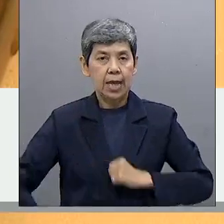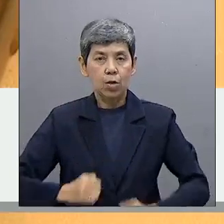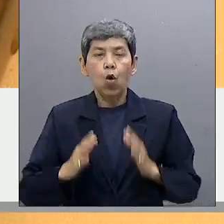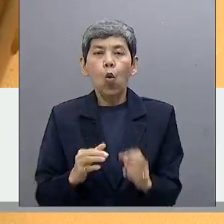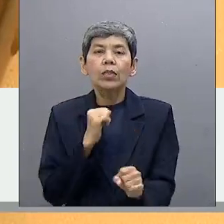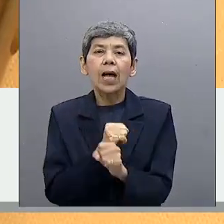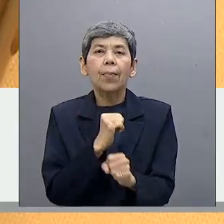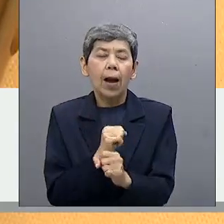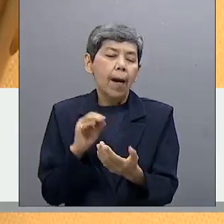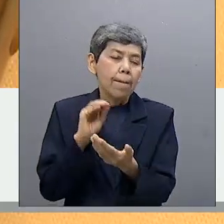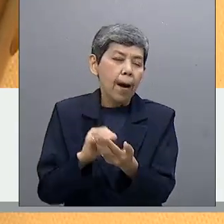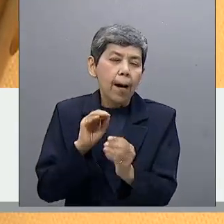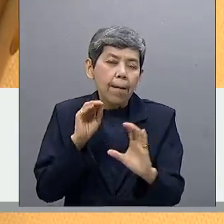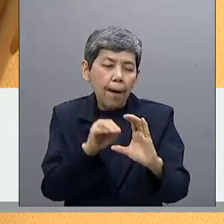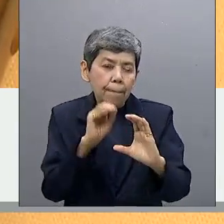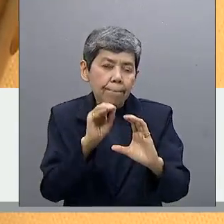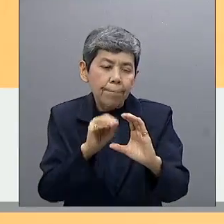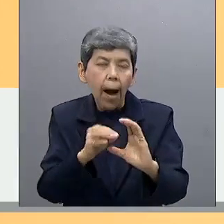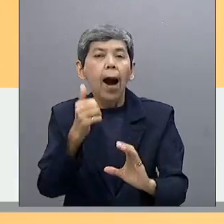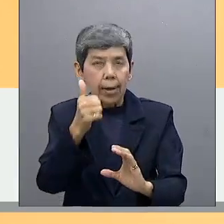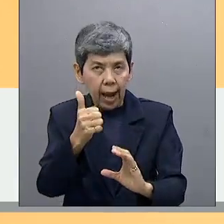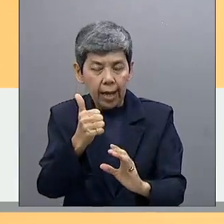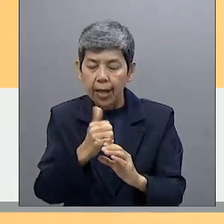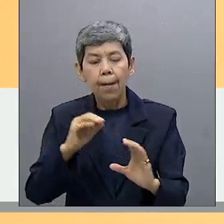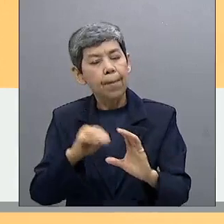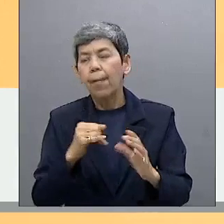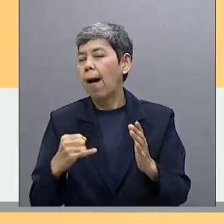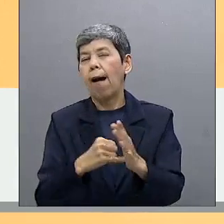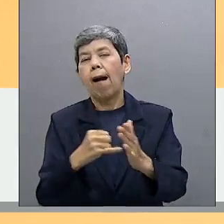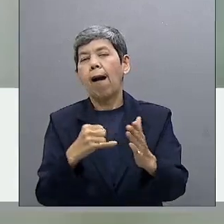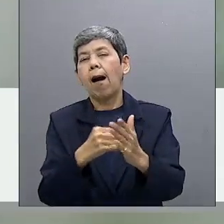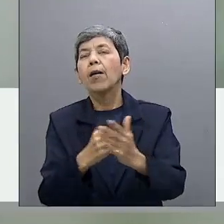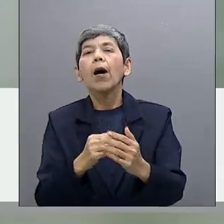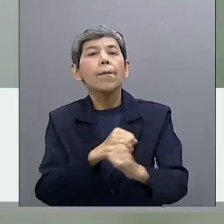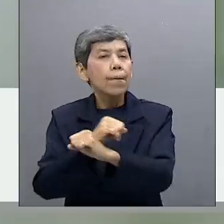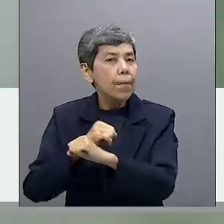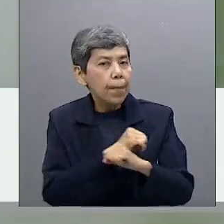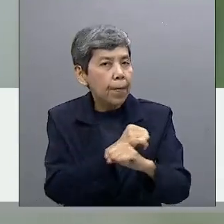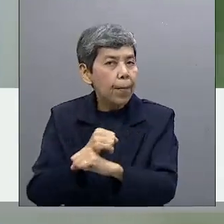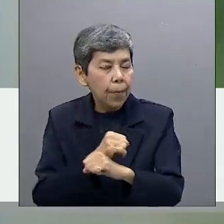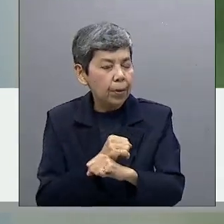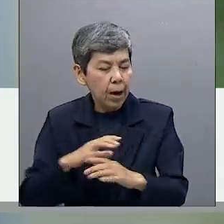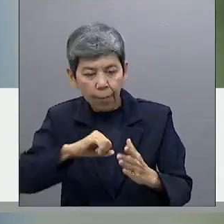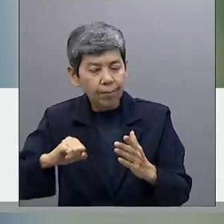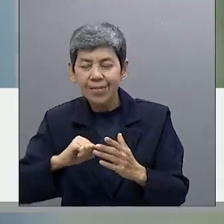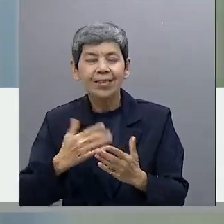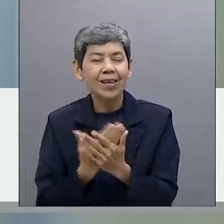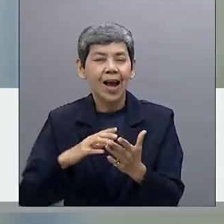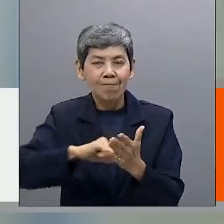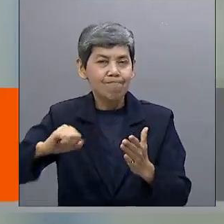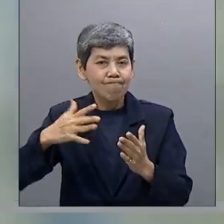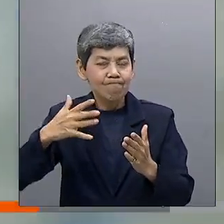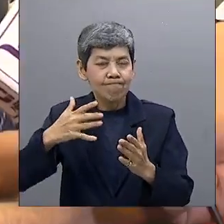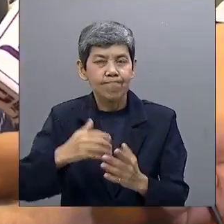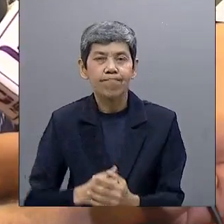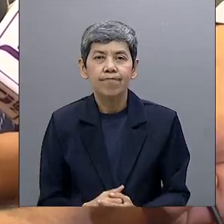แรงงานนอกระบบออมเงินผ่านกองทุนนี้ได้คล่องตัวมากขึ้นและยังปลอดภัยจากภัยไซเบอร์ทางการเงินค่ะ